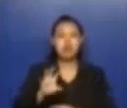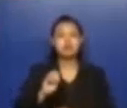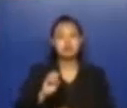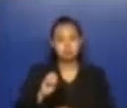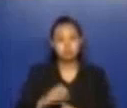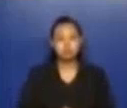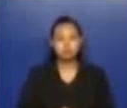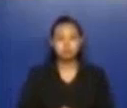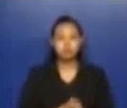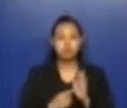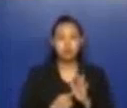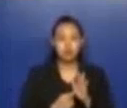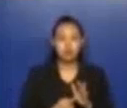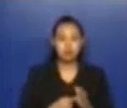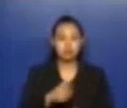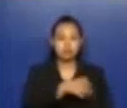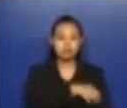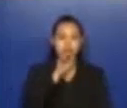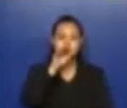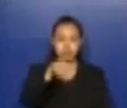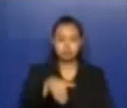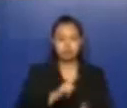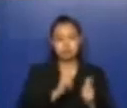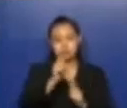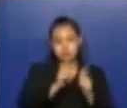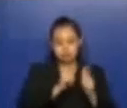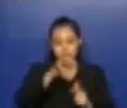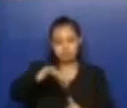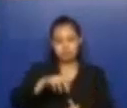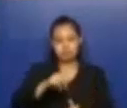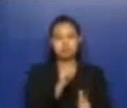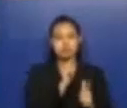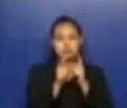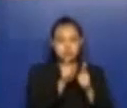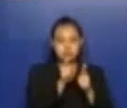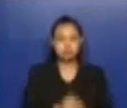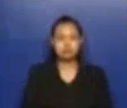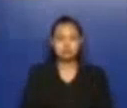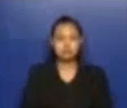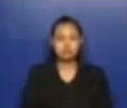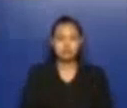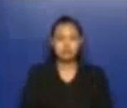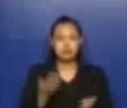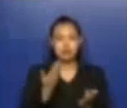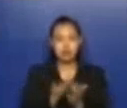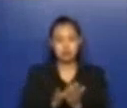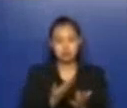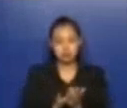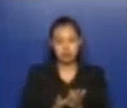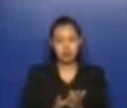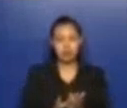50% ผมยกตัวอย่างเทศบาลเมืองเลยเคยใช้ภาษีโรงเรือนและที่